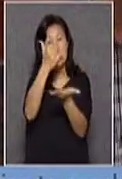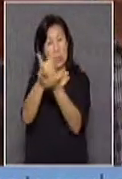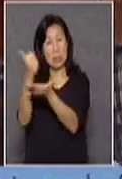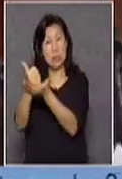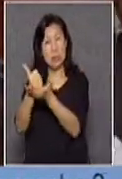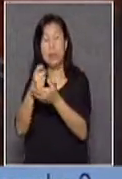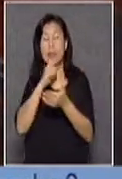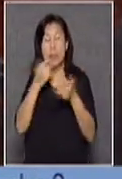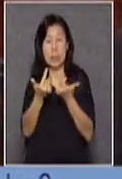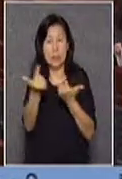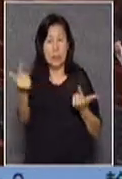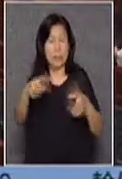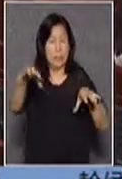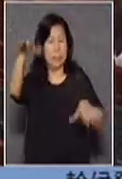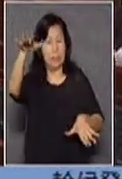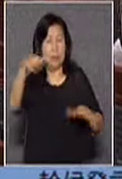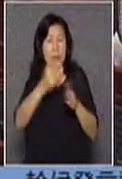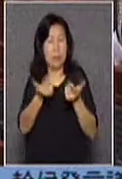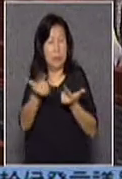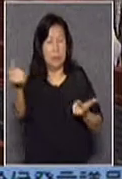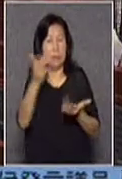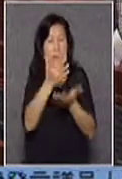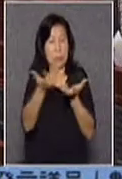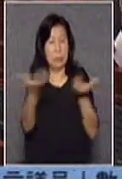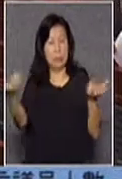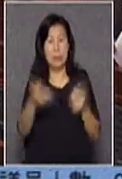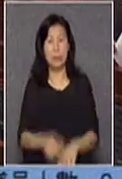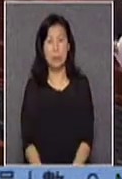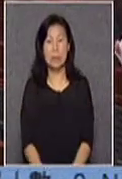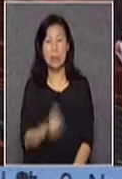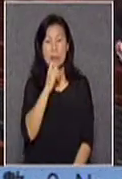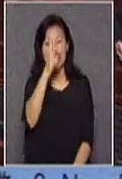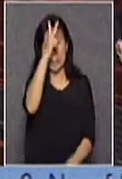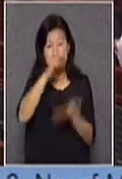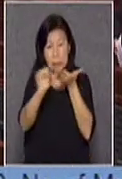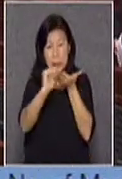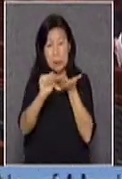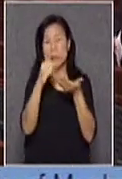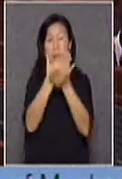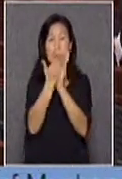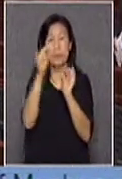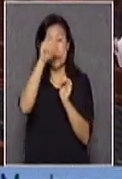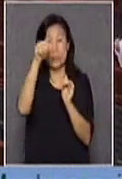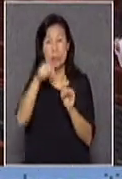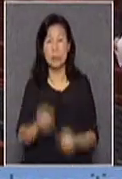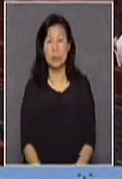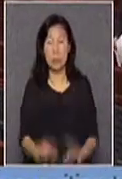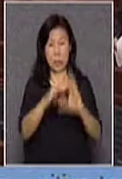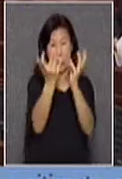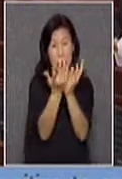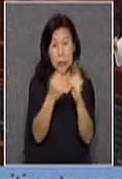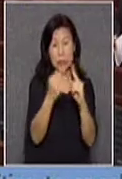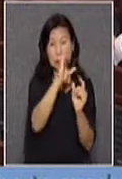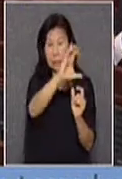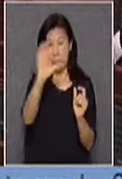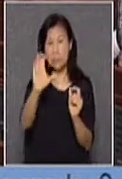即係要遠離些少啊。咁就嗱，主席有關呢個嘅政治嘅問題，喂，你家下呢一班人，長洲現